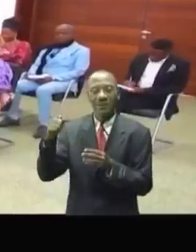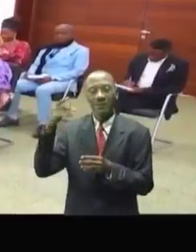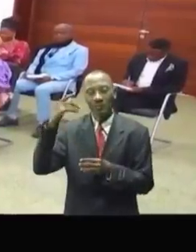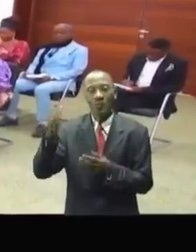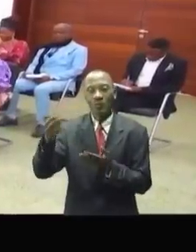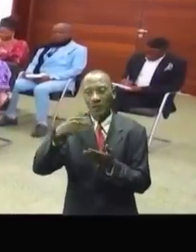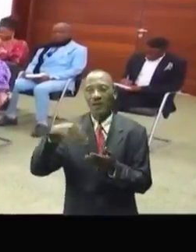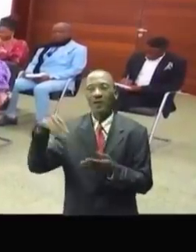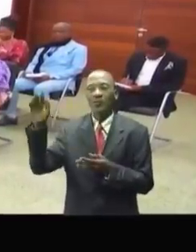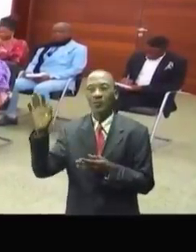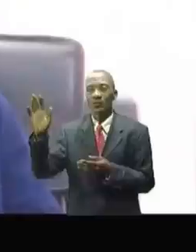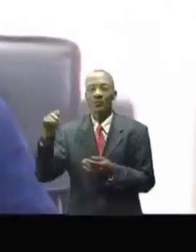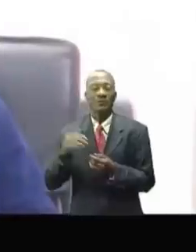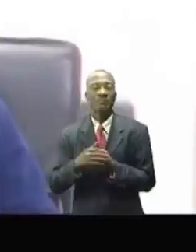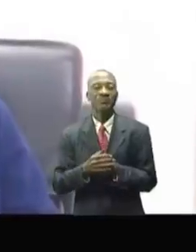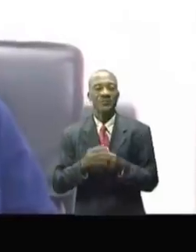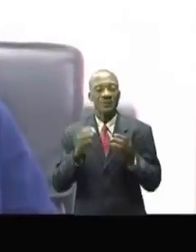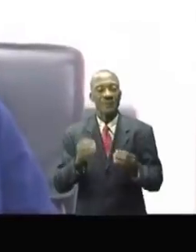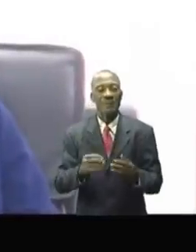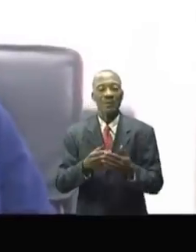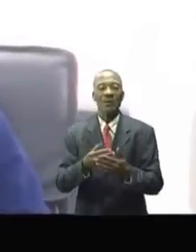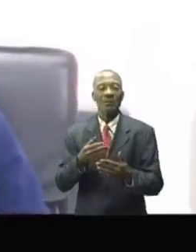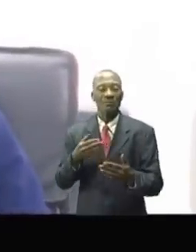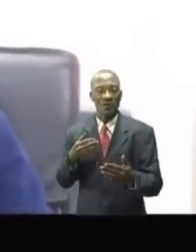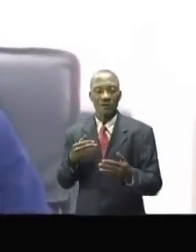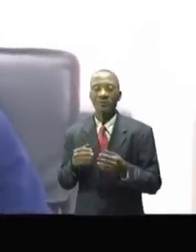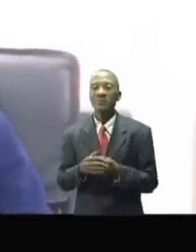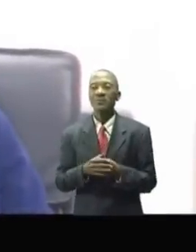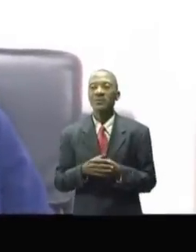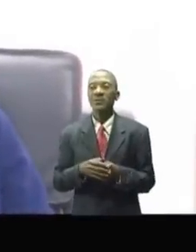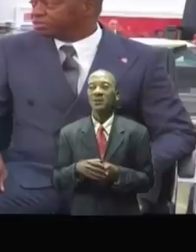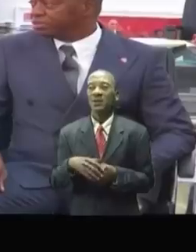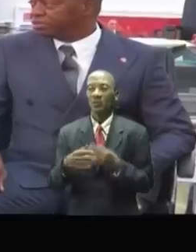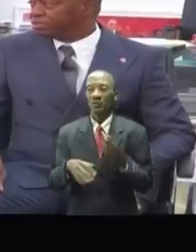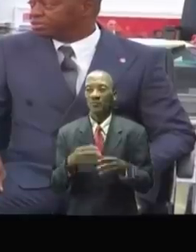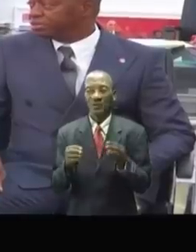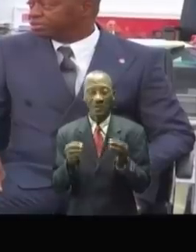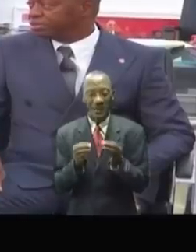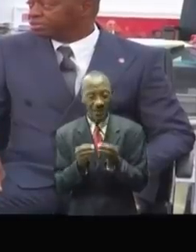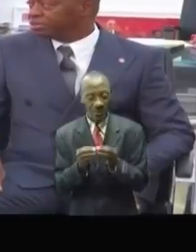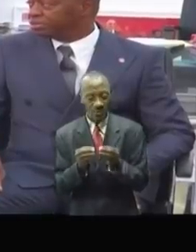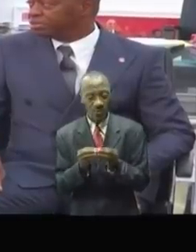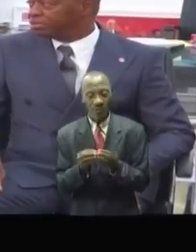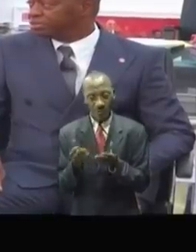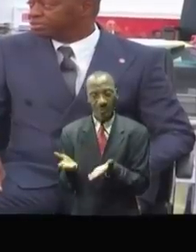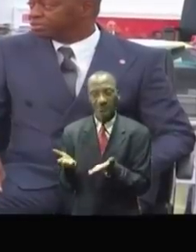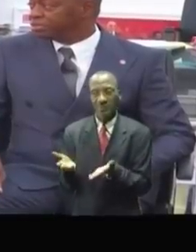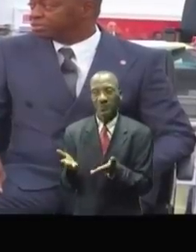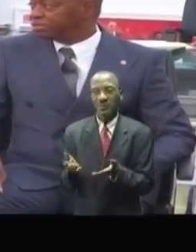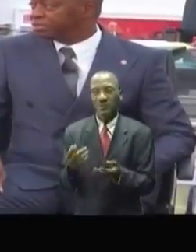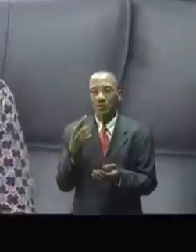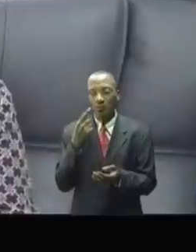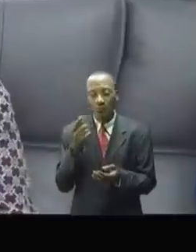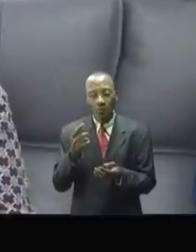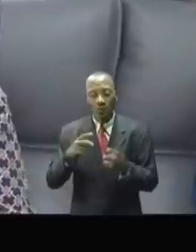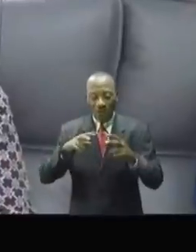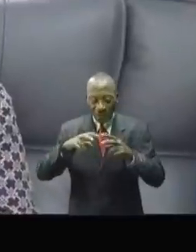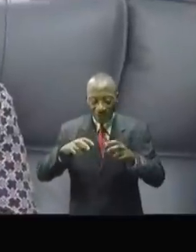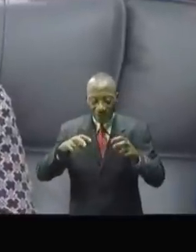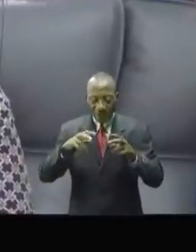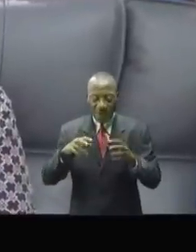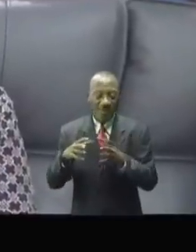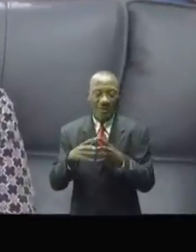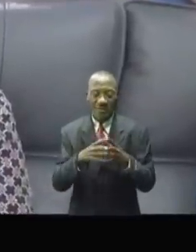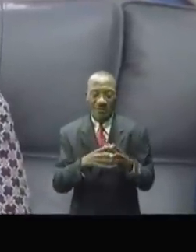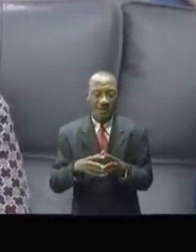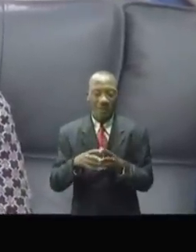la faisabilité de la grande mission d'observation que l'Union européenne va déployer en République démocratique du Congo 4 semaines avant